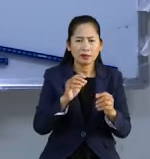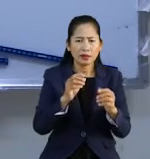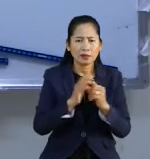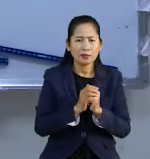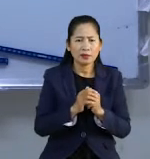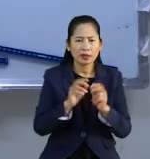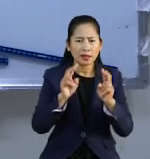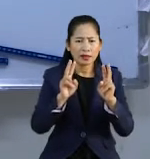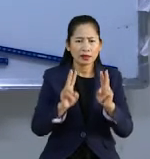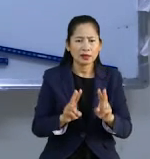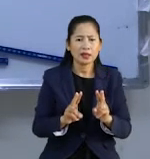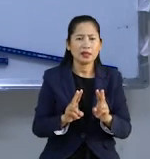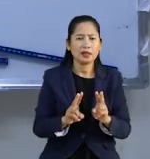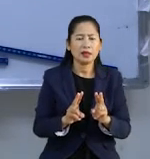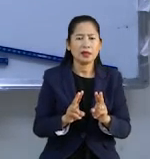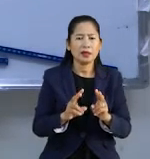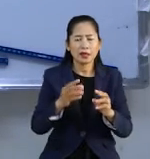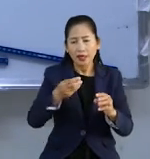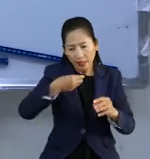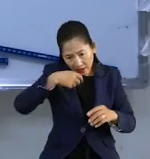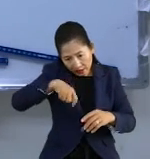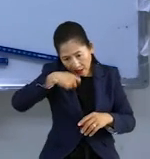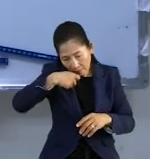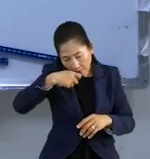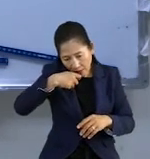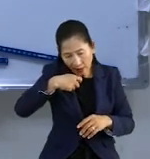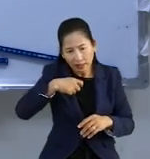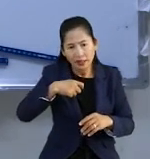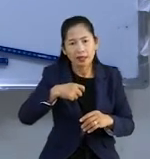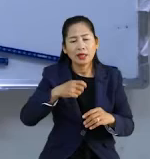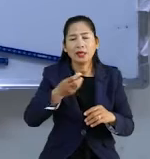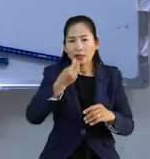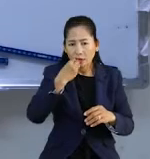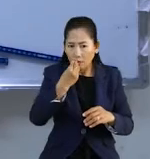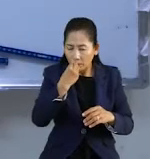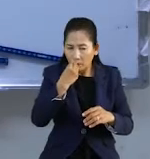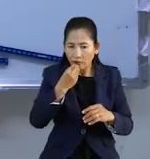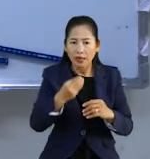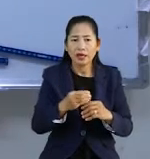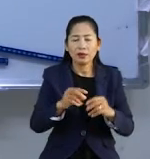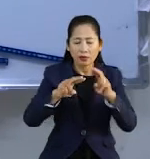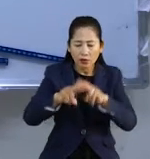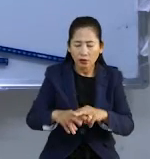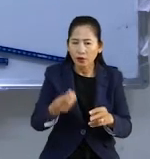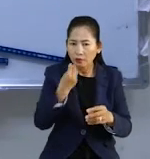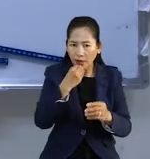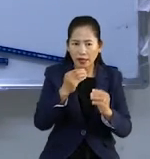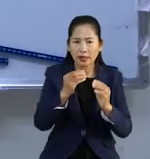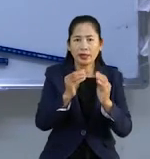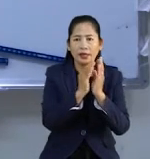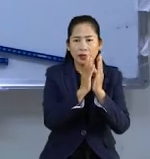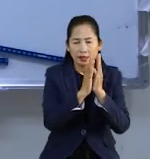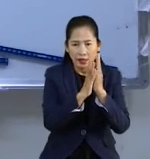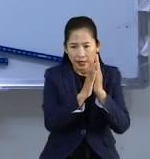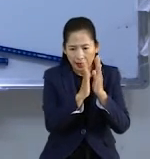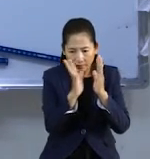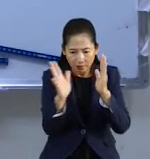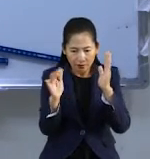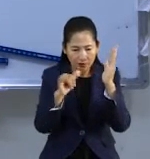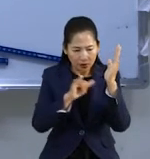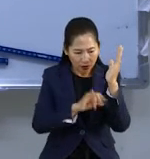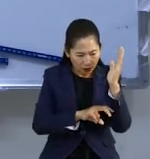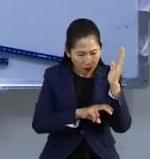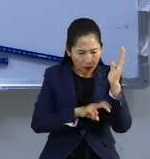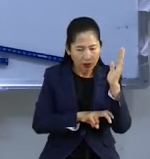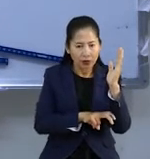ก่ก้นบาบานได้กวาดตัวเตียนใบกวาดยามใบกวาดบริพกใบนะก้นกุยหกใบนั่งขังกล้ามดามแรงบ